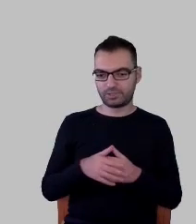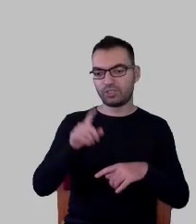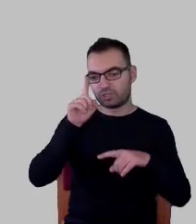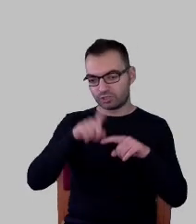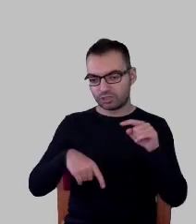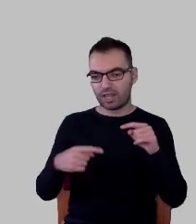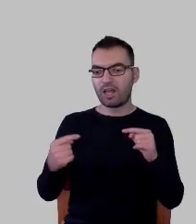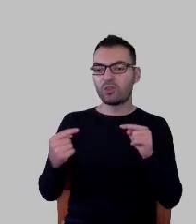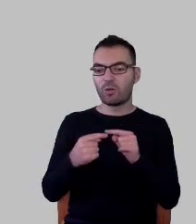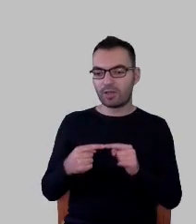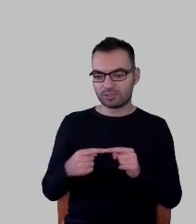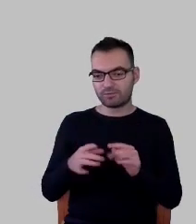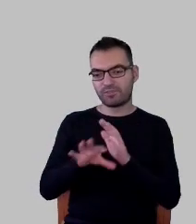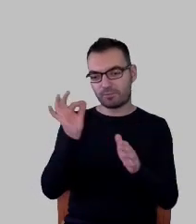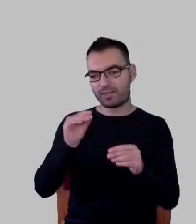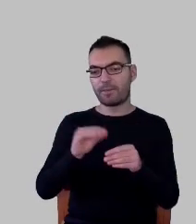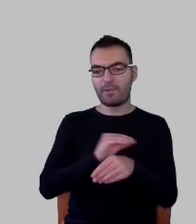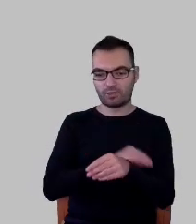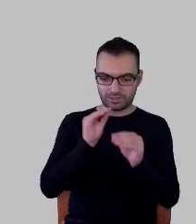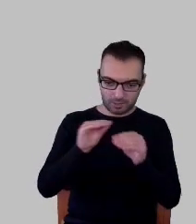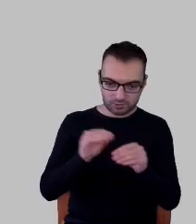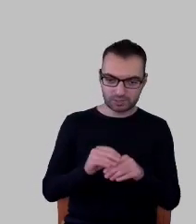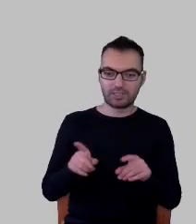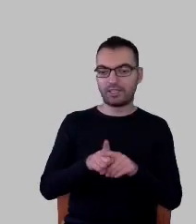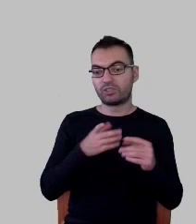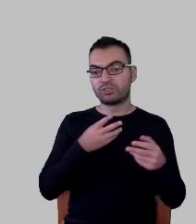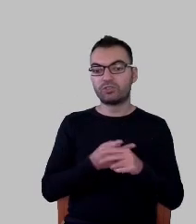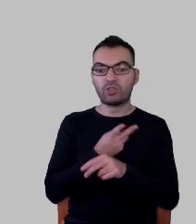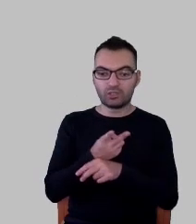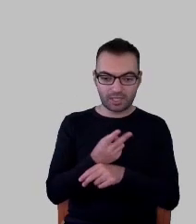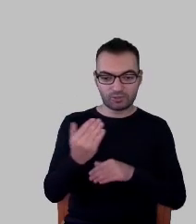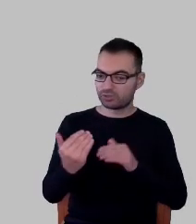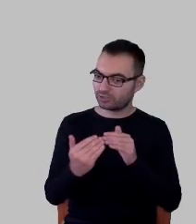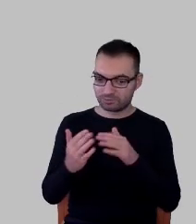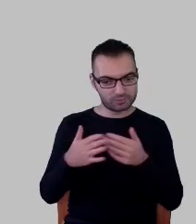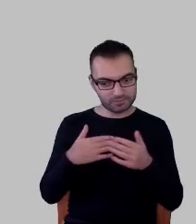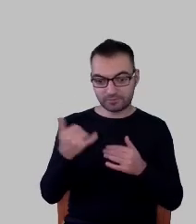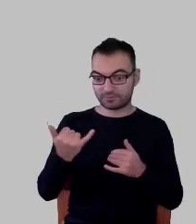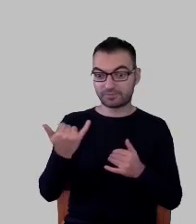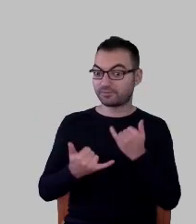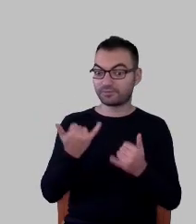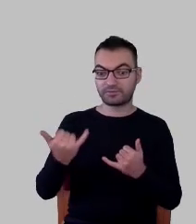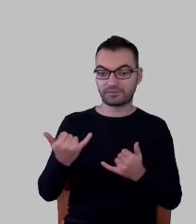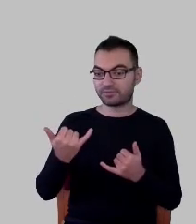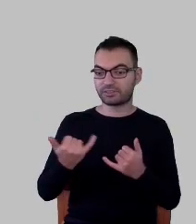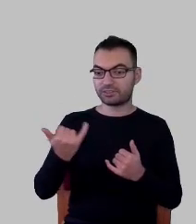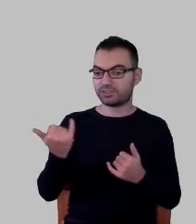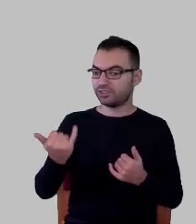niewłaściwie dobrane metody nauczania, ale to także bariery w zakresie dostępności. Jeżeli dziecko nie posługuje